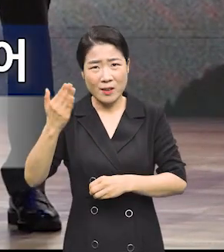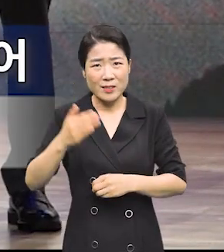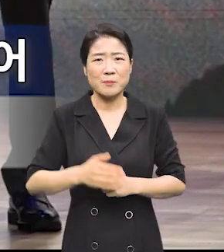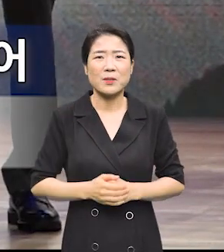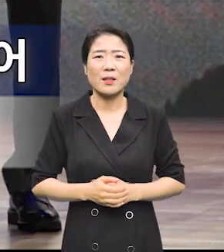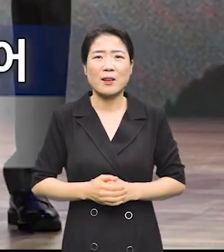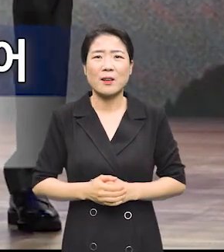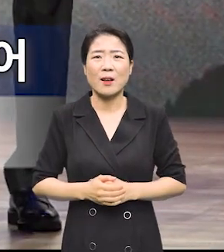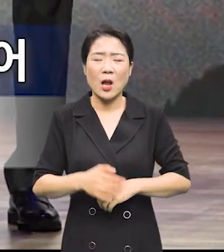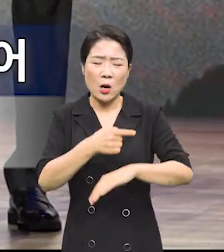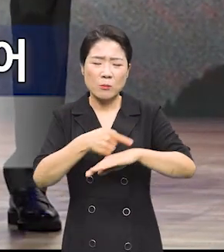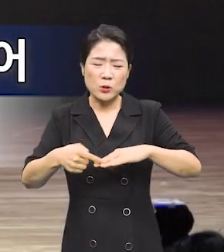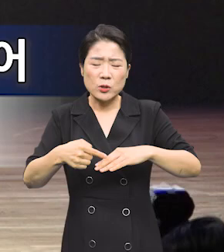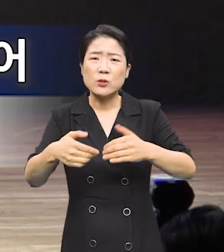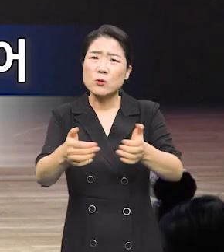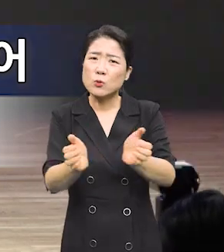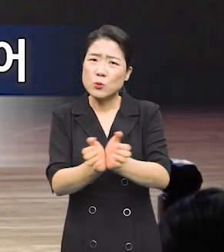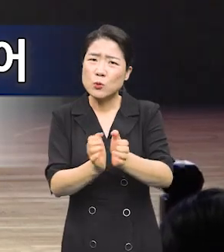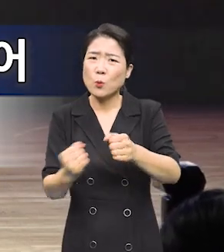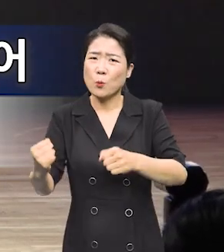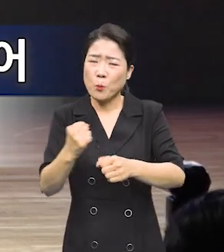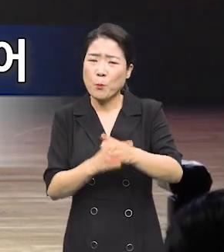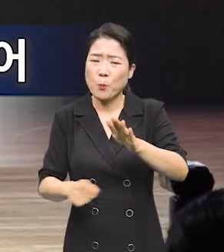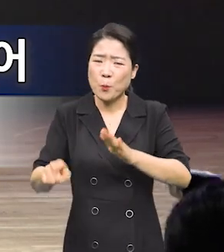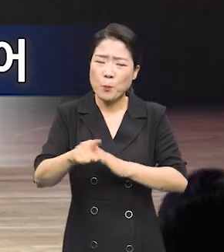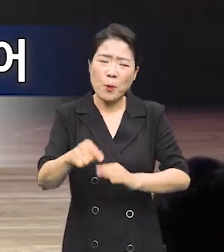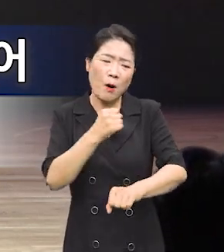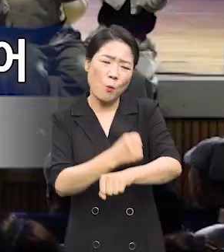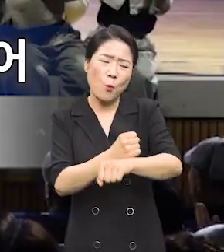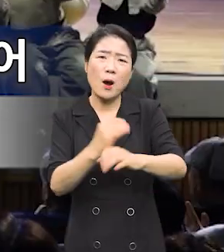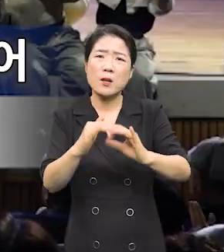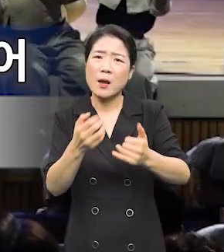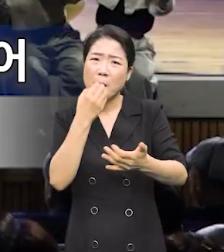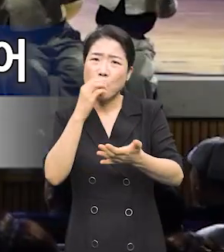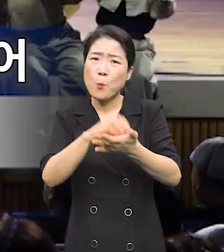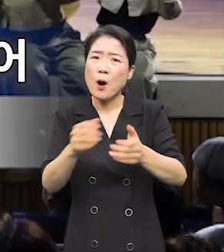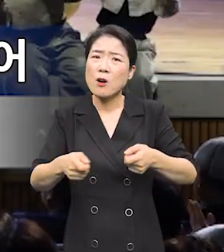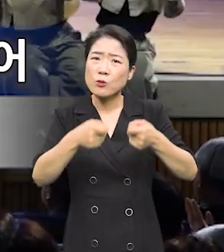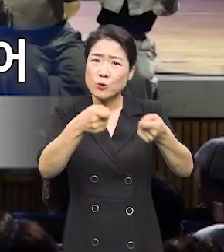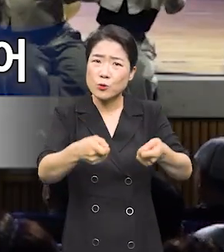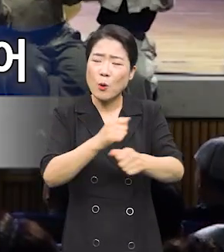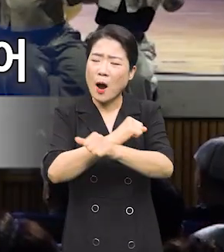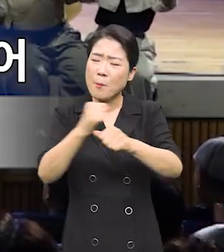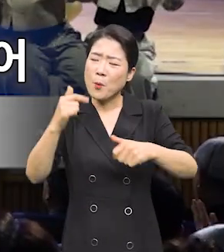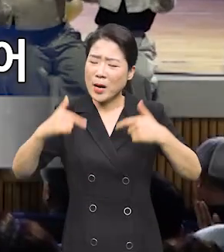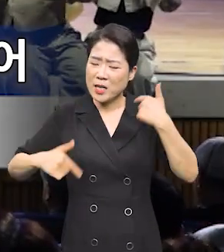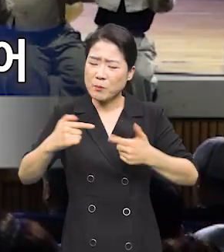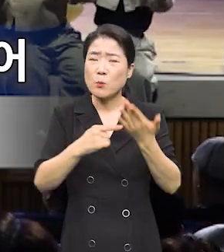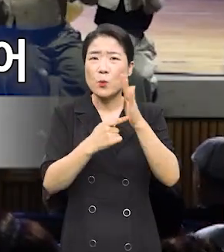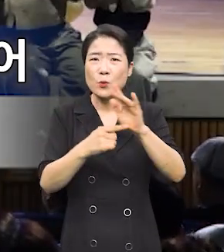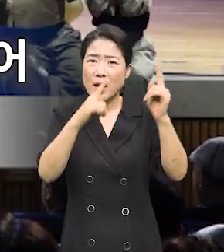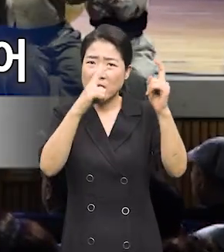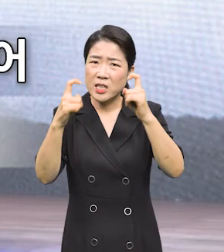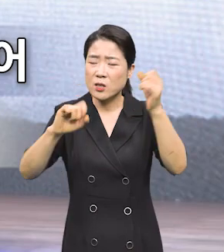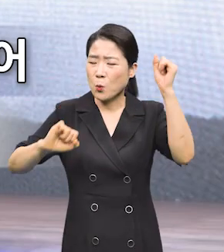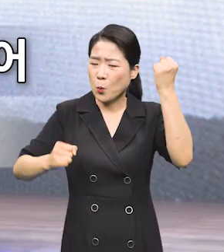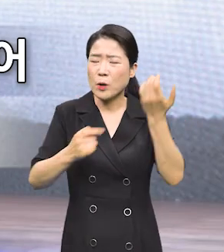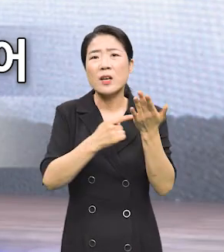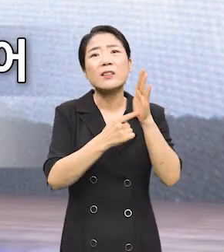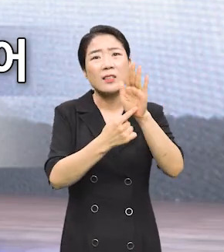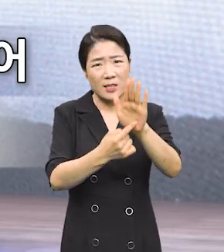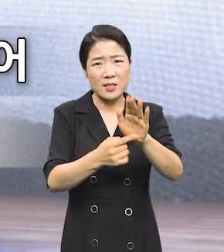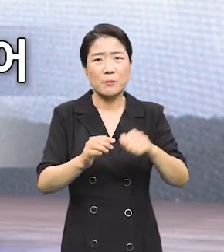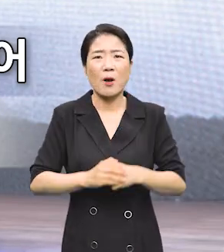민족 정기 선양에 앞장선 유공자의 표창장을 전하고 광복의 기쁨을 표현한 기념 공연을 선보였으며